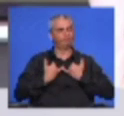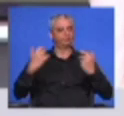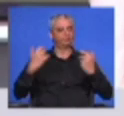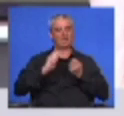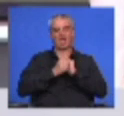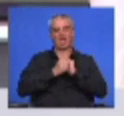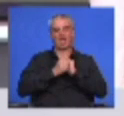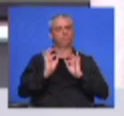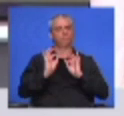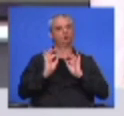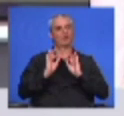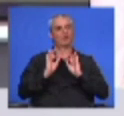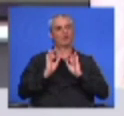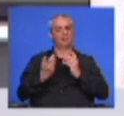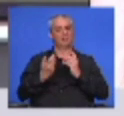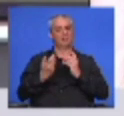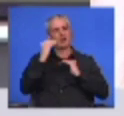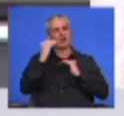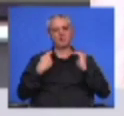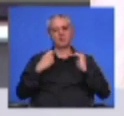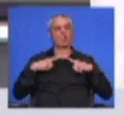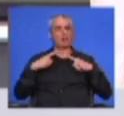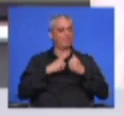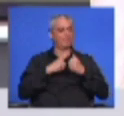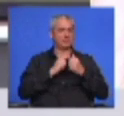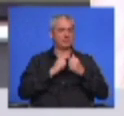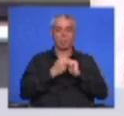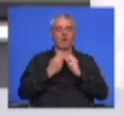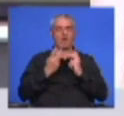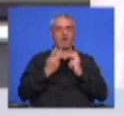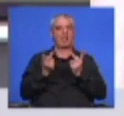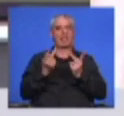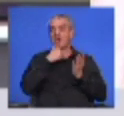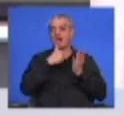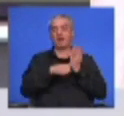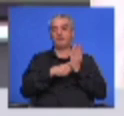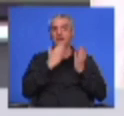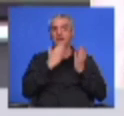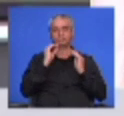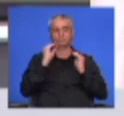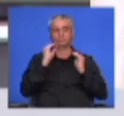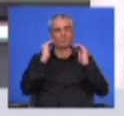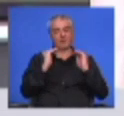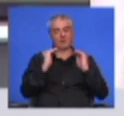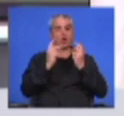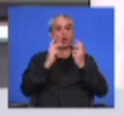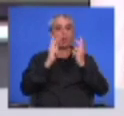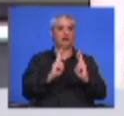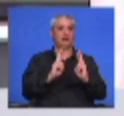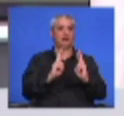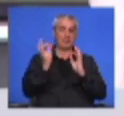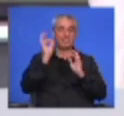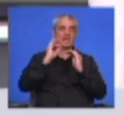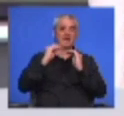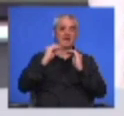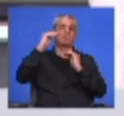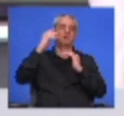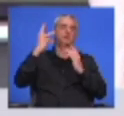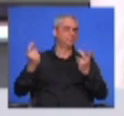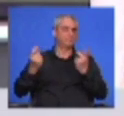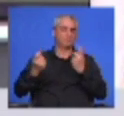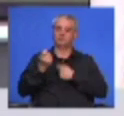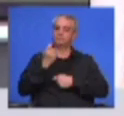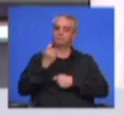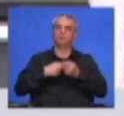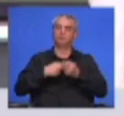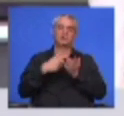שנועדו להפחתת יוקר המחיה, או להקל על בנק ישראל להאט או לעצור את עליית הריבית, כך שהמשק צפוי